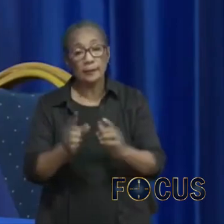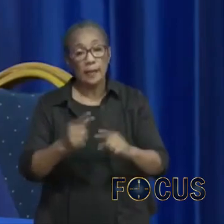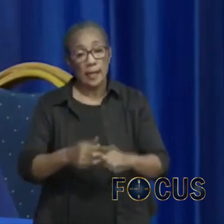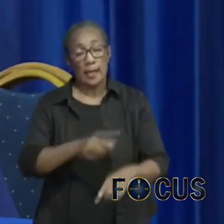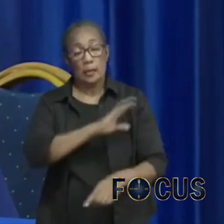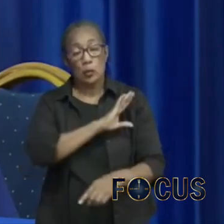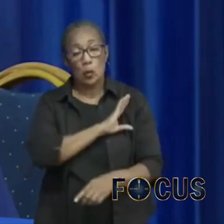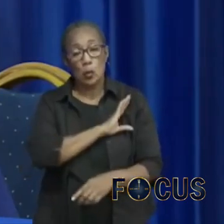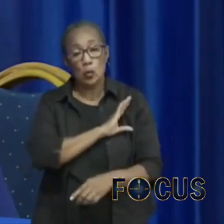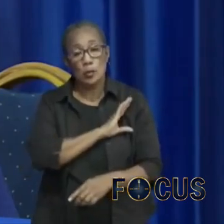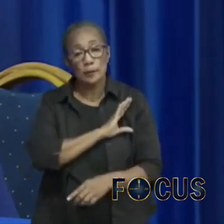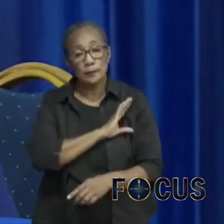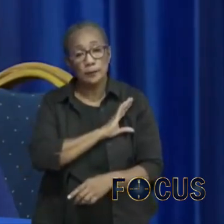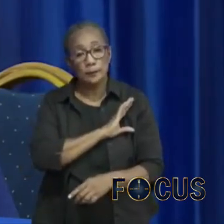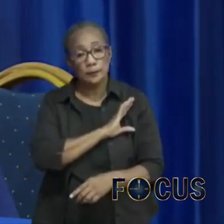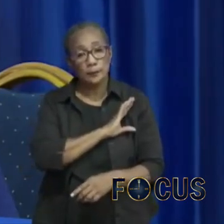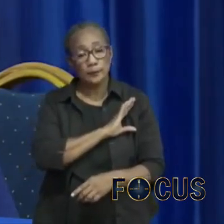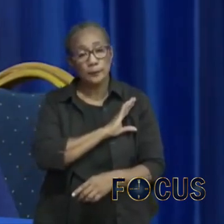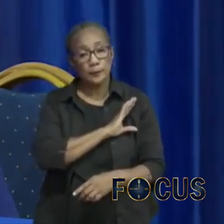het